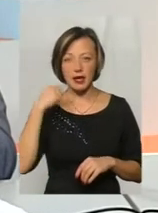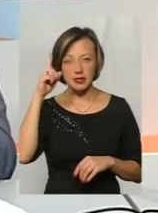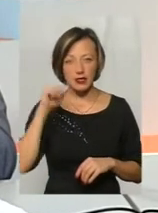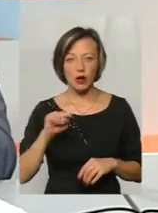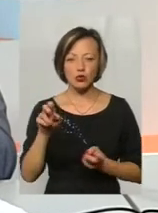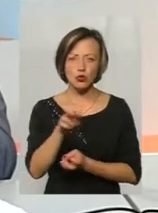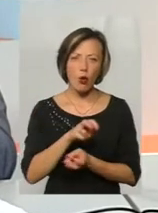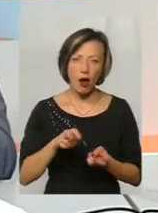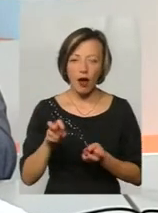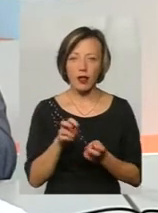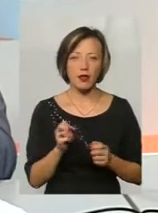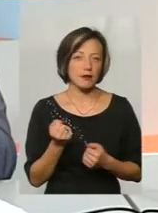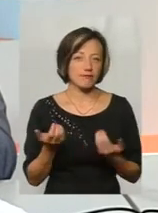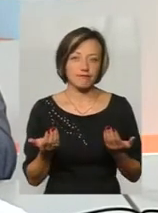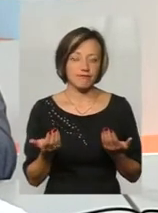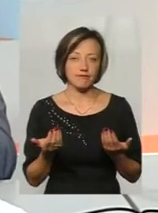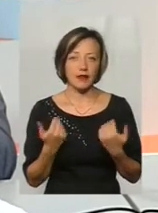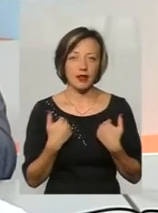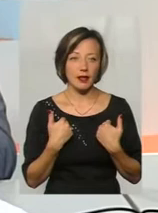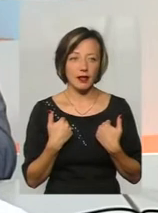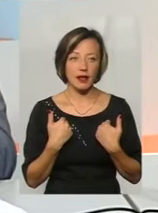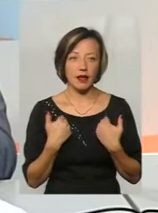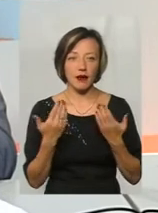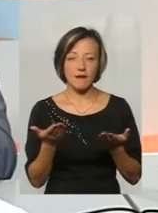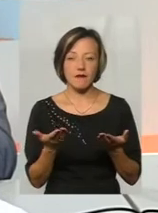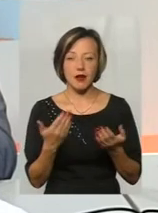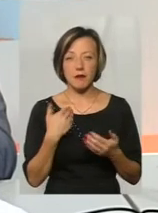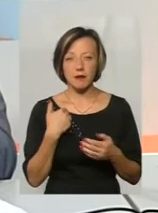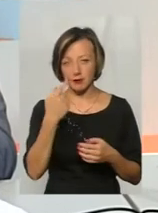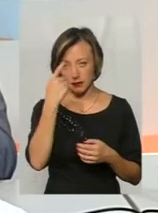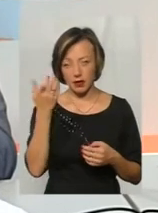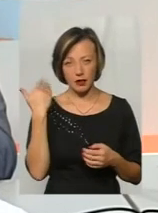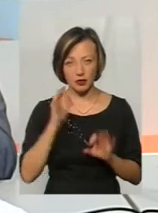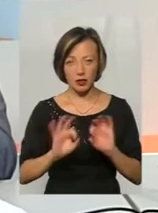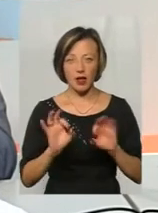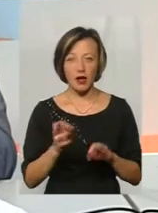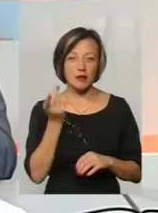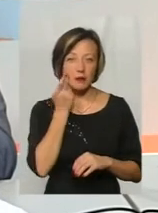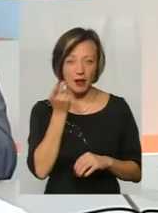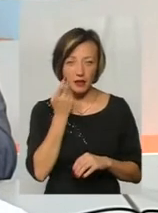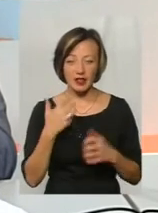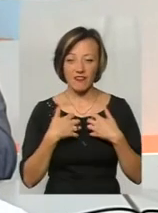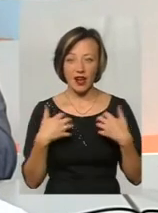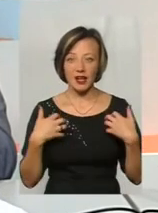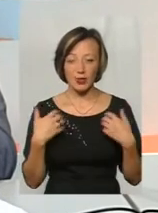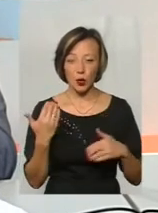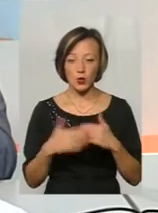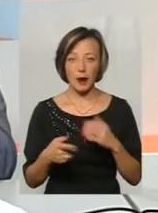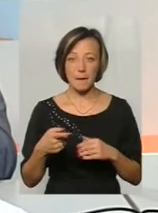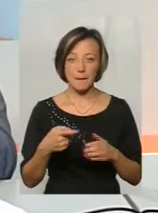що шукали, але я вам, от ми до ефіру говорили, що, як правило, тварина вже